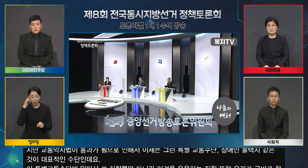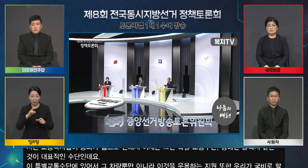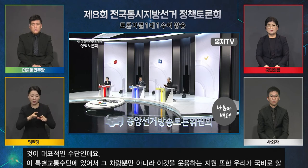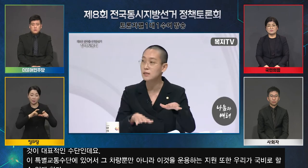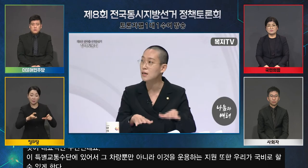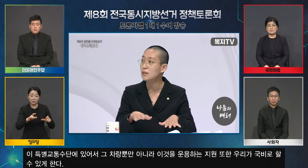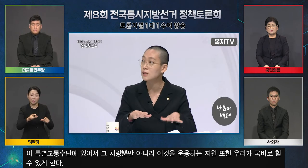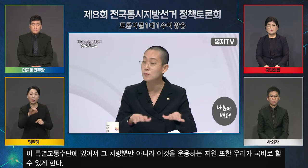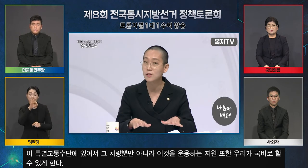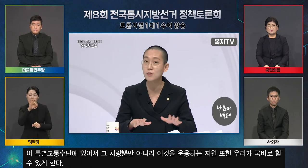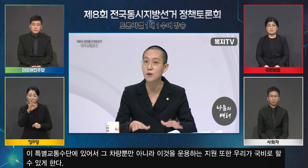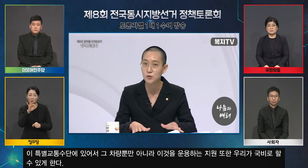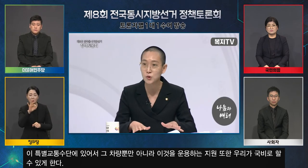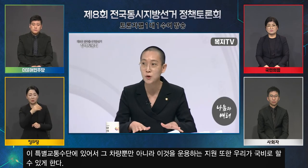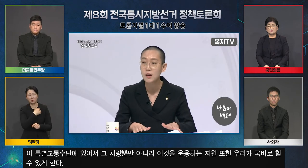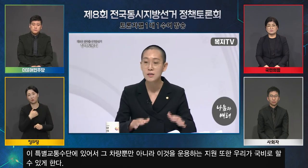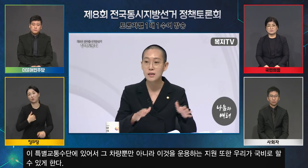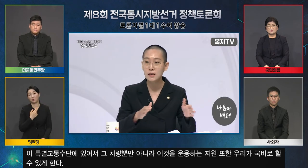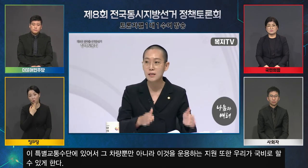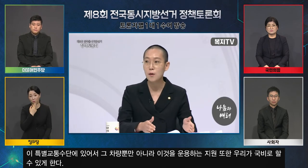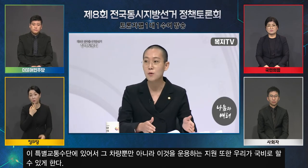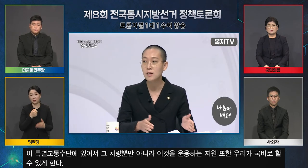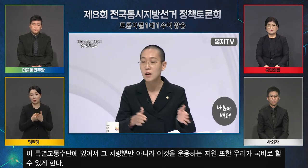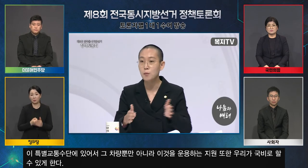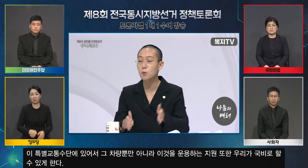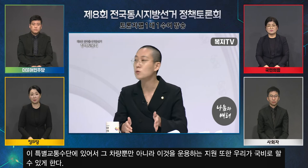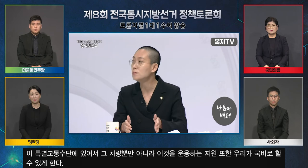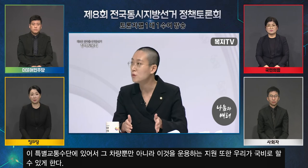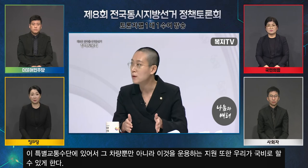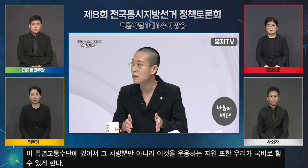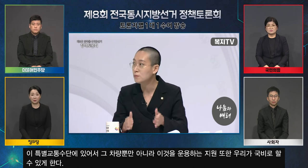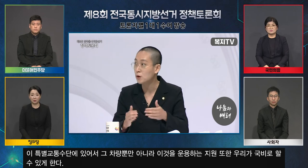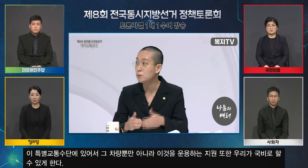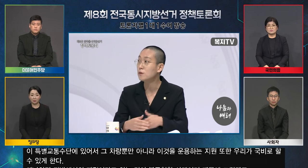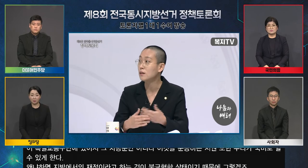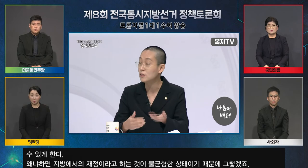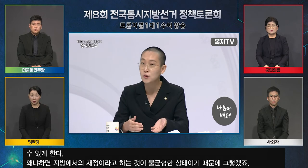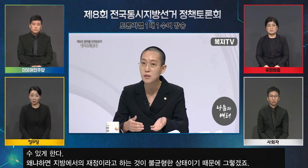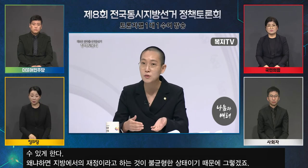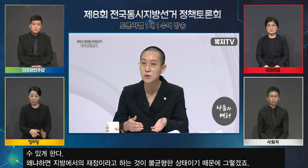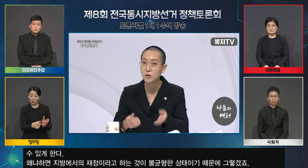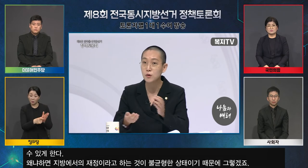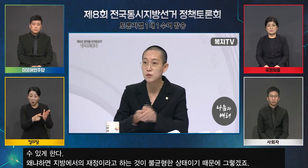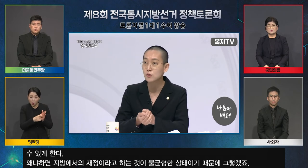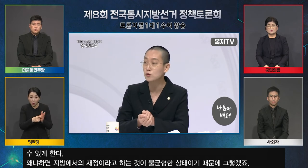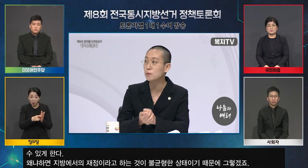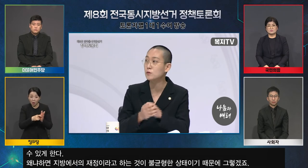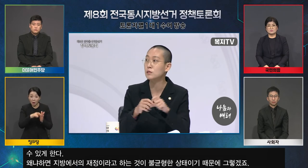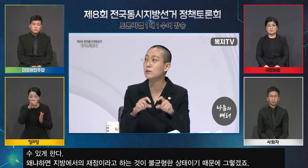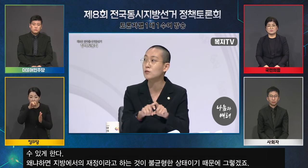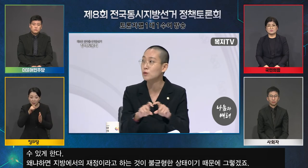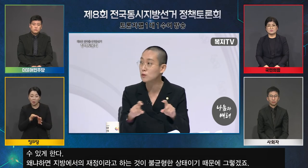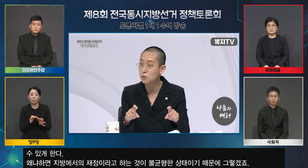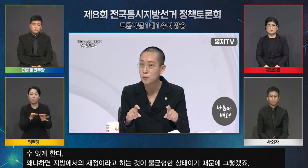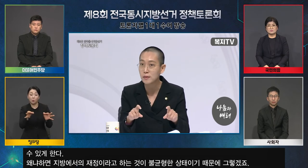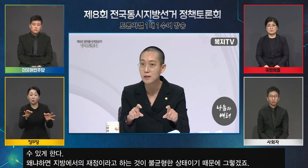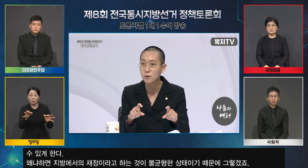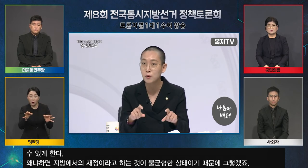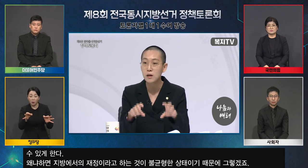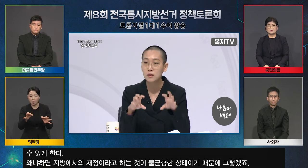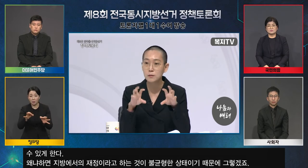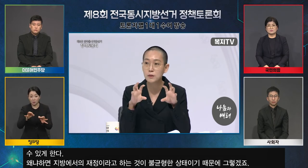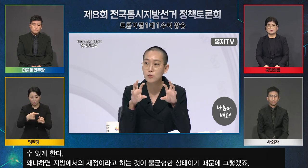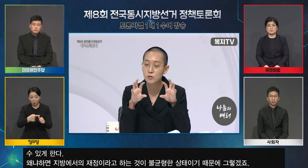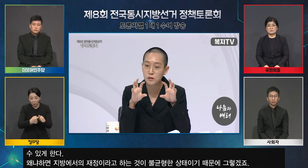하는 것이 불균형한 상태이기 때문에 그렇겠죠. 그런데 이 내용을 보조금법에 있는 별표를 개정해서 거기서 국비로 지원할 수 있도록